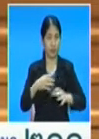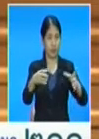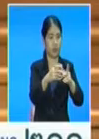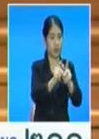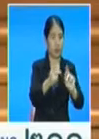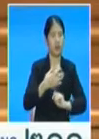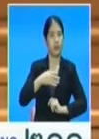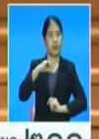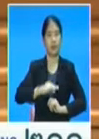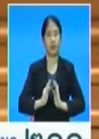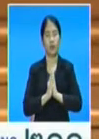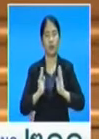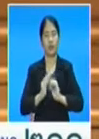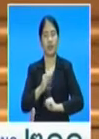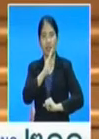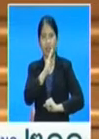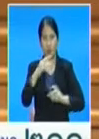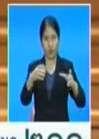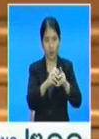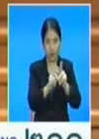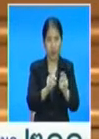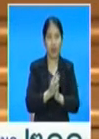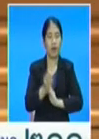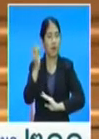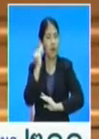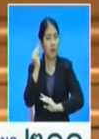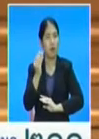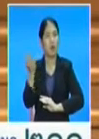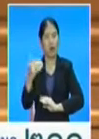ได้กรุณานำข้อเสนอของกระผมทั้ง4